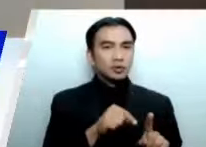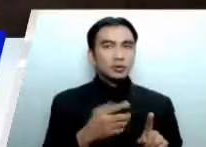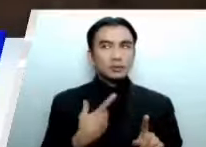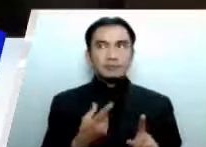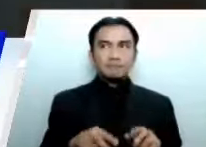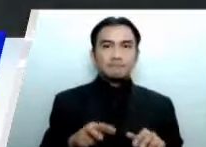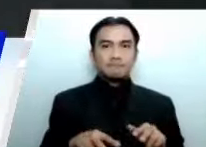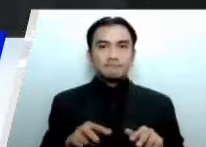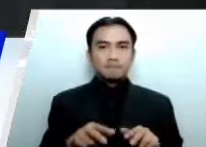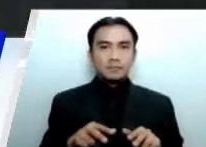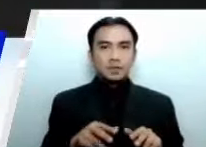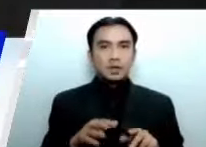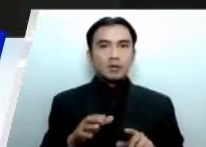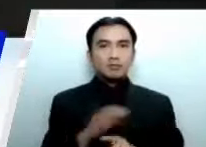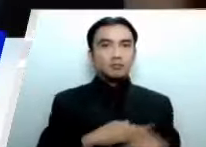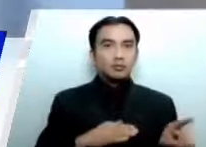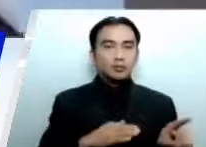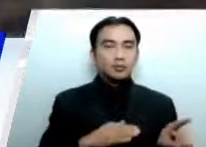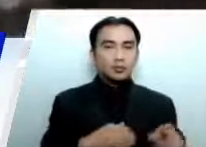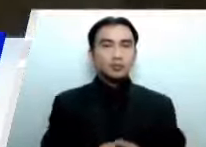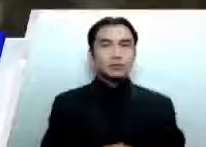ticket, Sir!